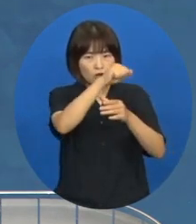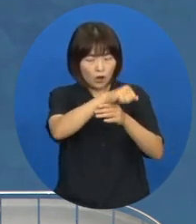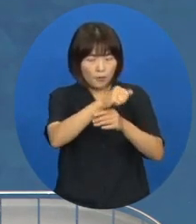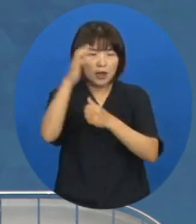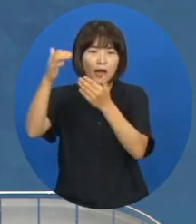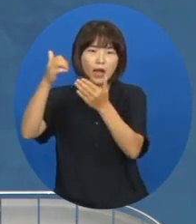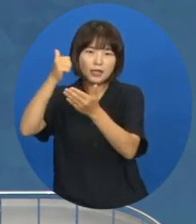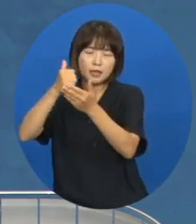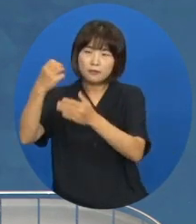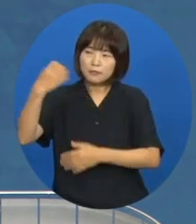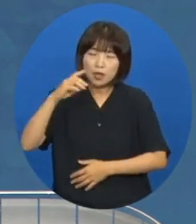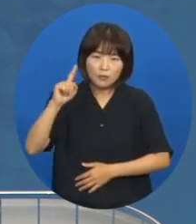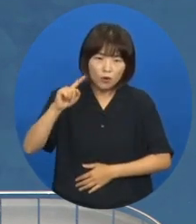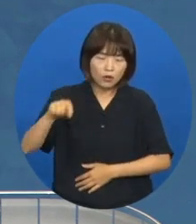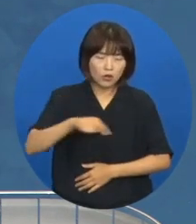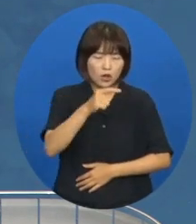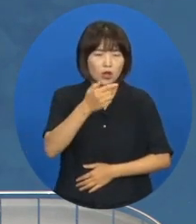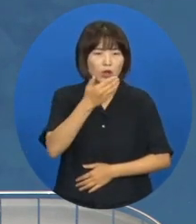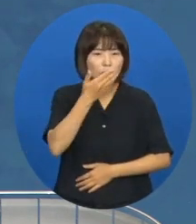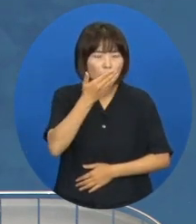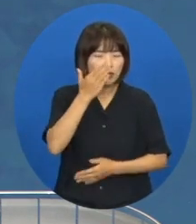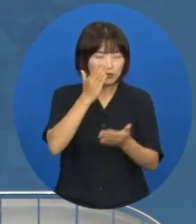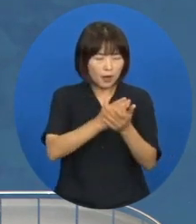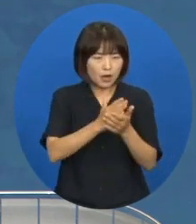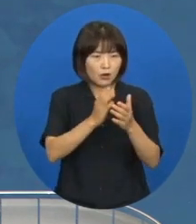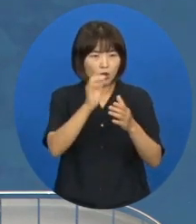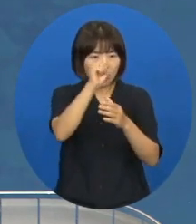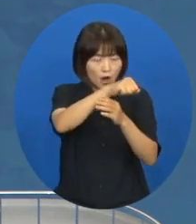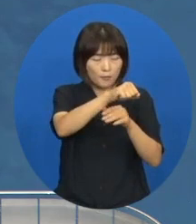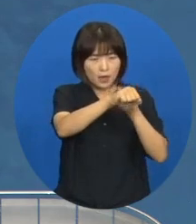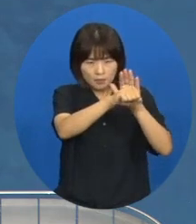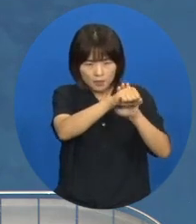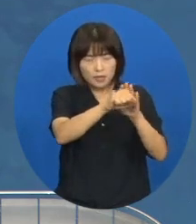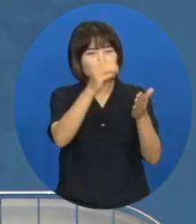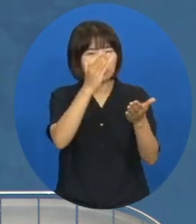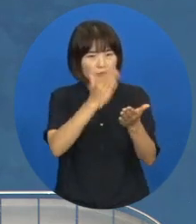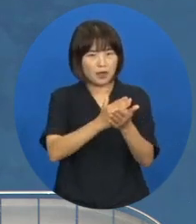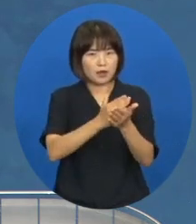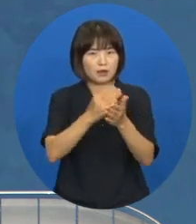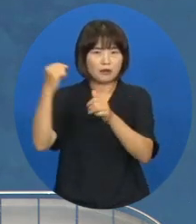하나님의 말씀에 너희는 먹지도 말고 만지지도 말라.